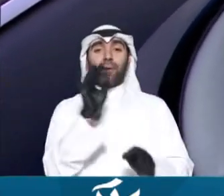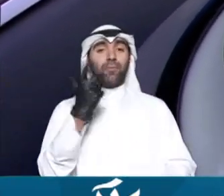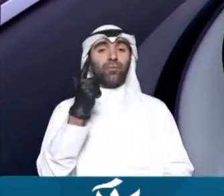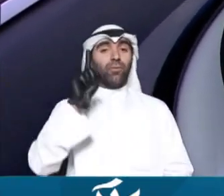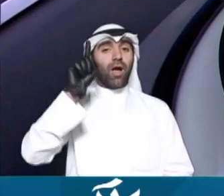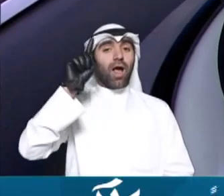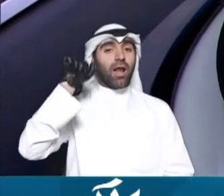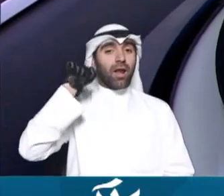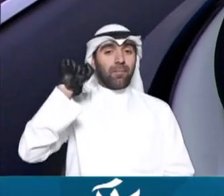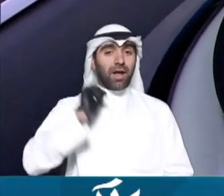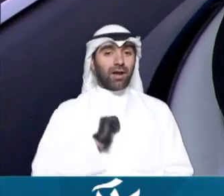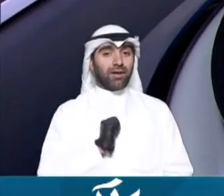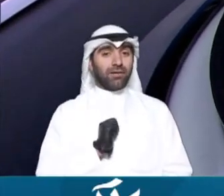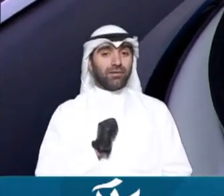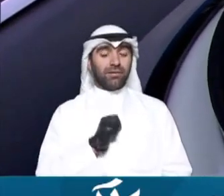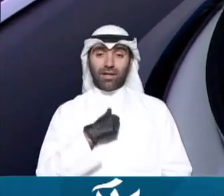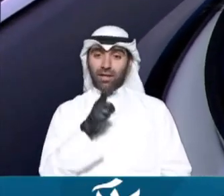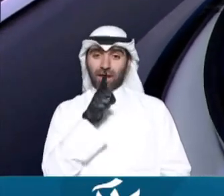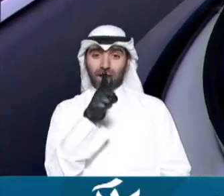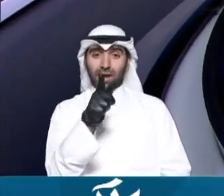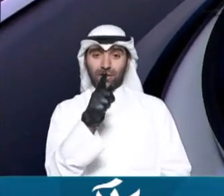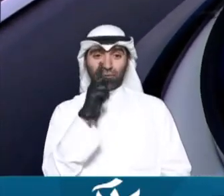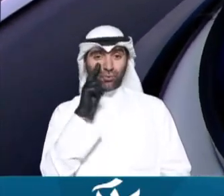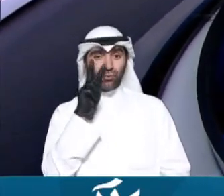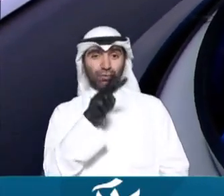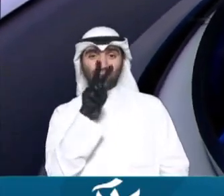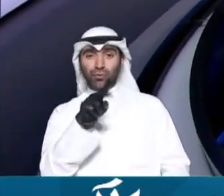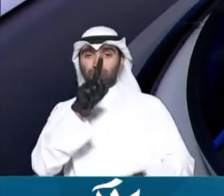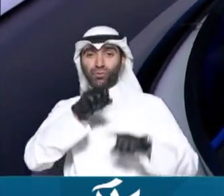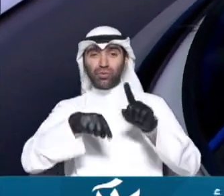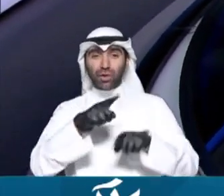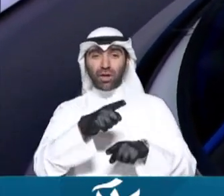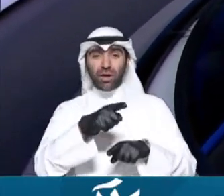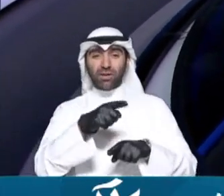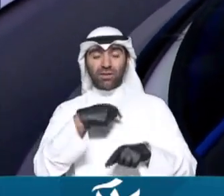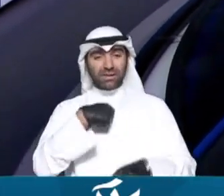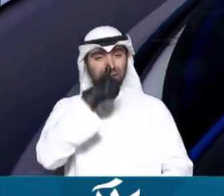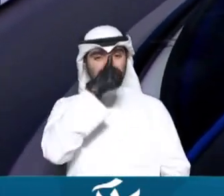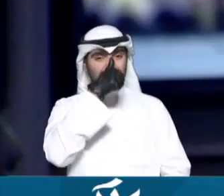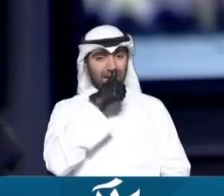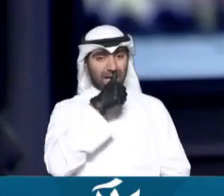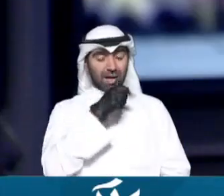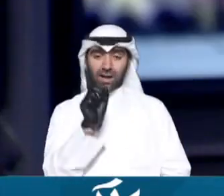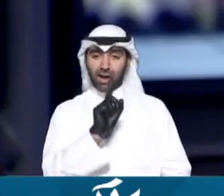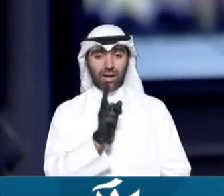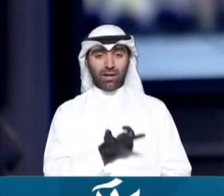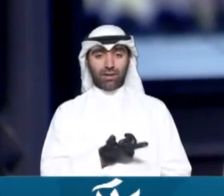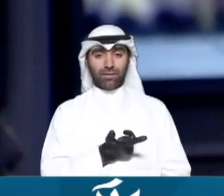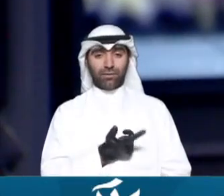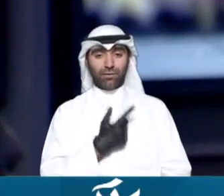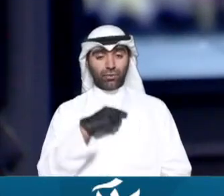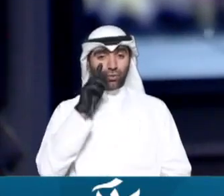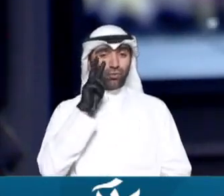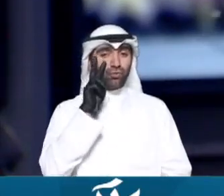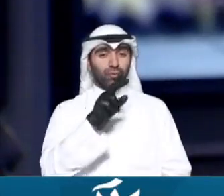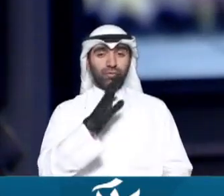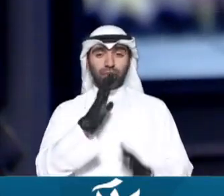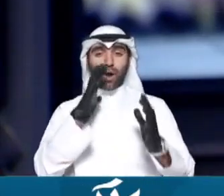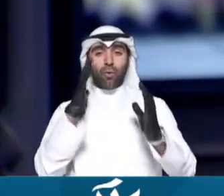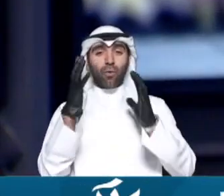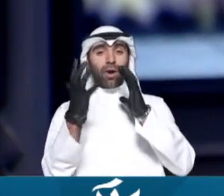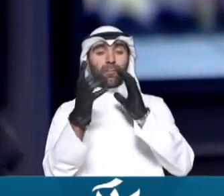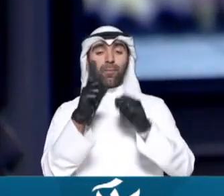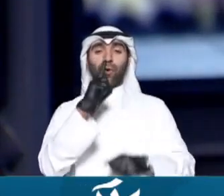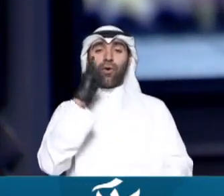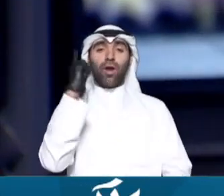ما ننظر إلى الجانب السلبي. نعم. ننظر إلى الجانب الإيجابي. نعم. الأرض فعلا استصحت،